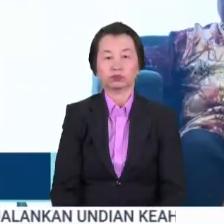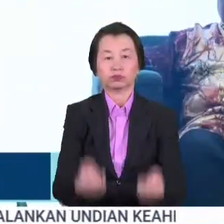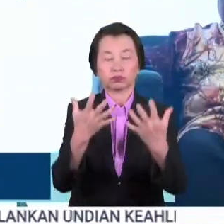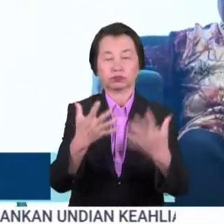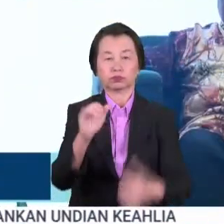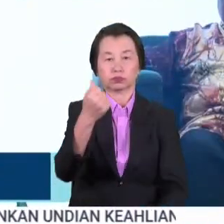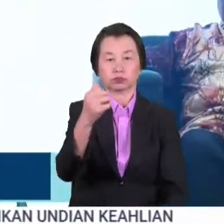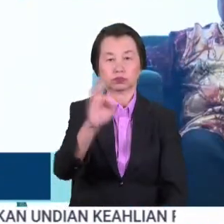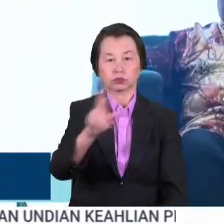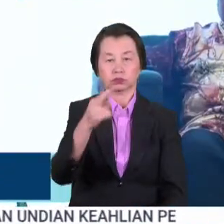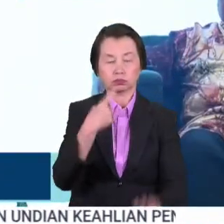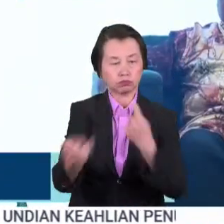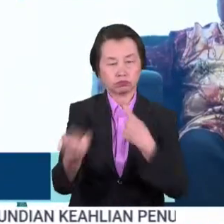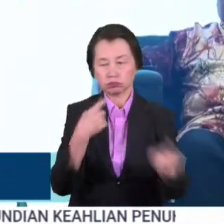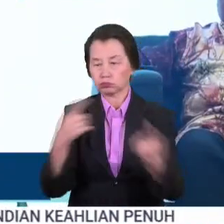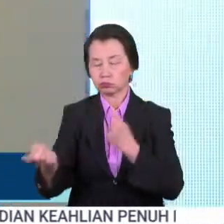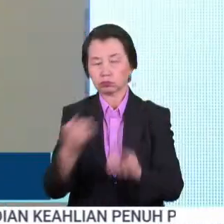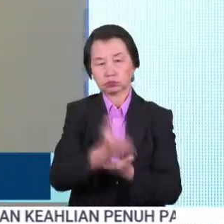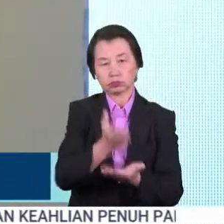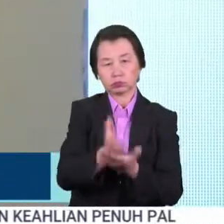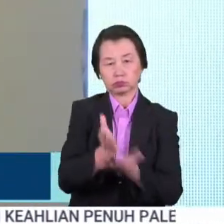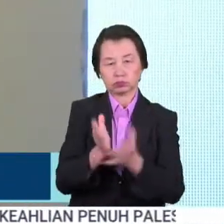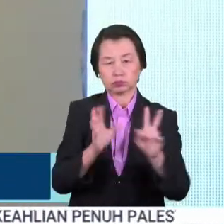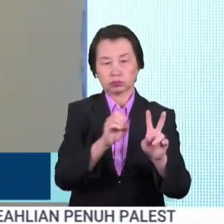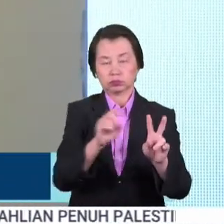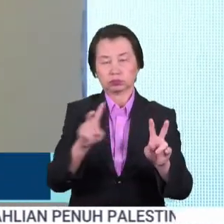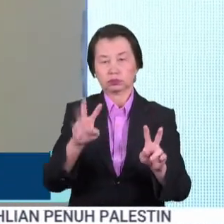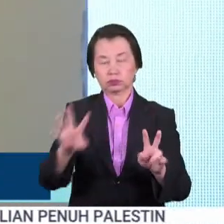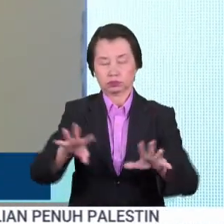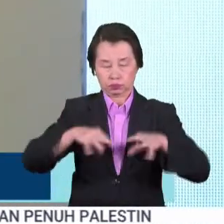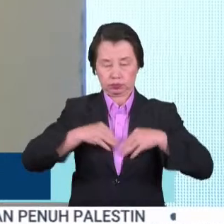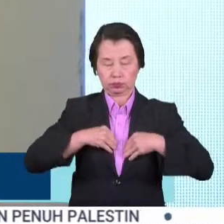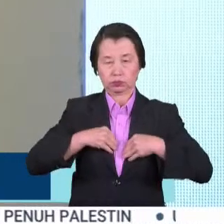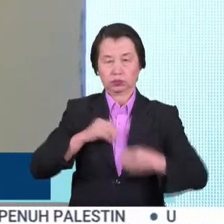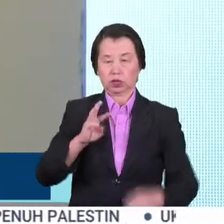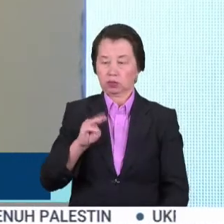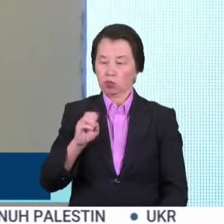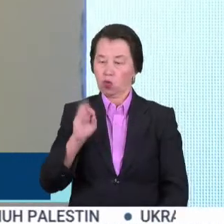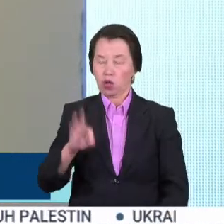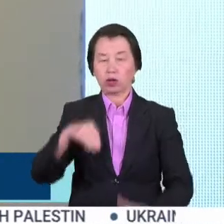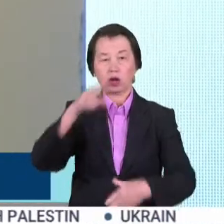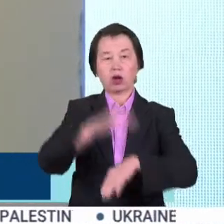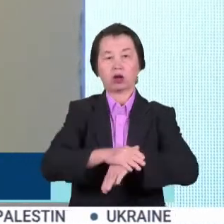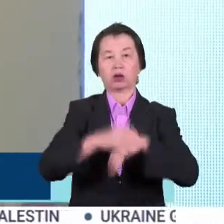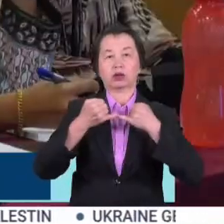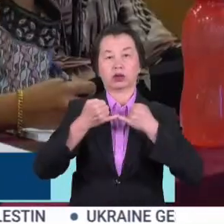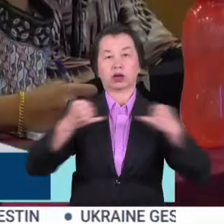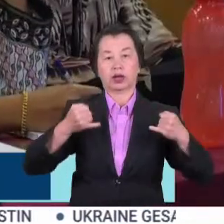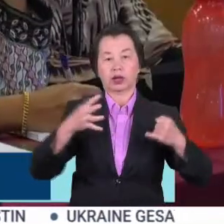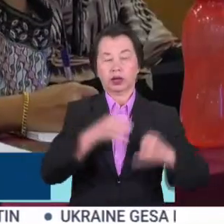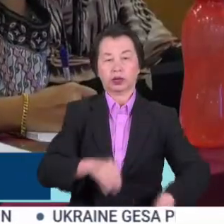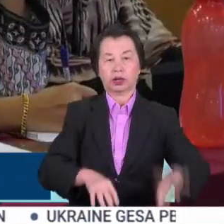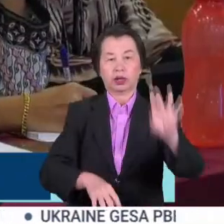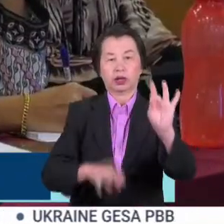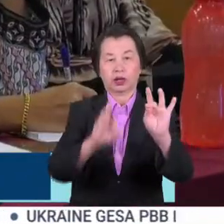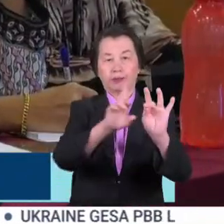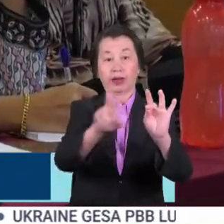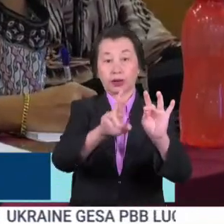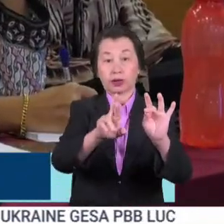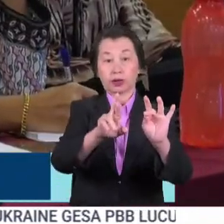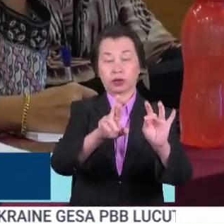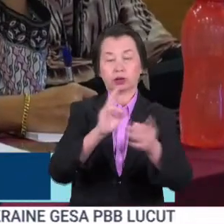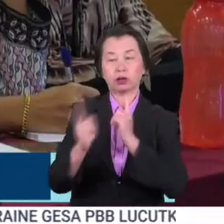Sebanyak 10,000 maklum balas belanjawan 2024 telah diterima Kementerian Kewangan secara dalam talian, manakala 8,000